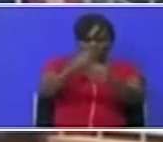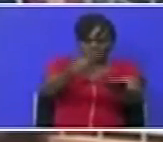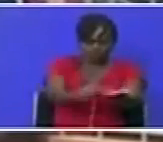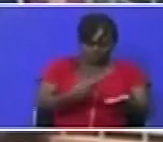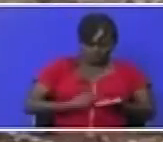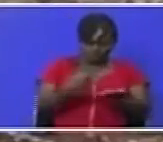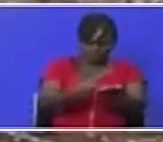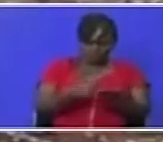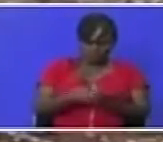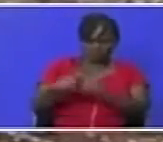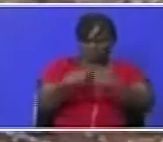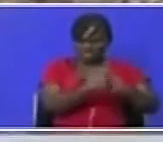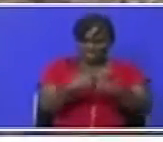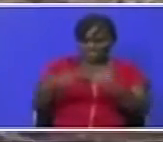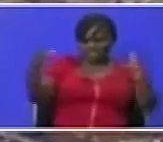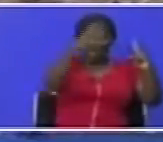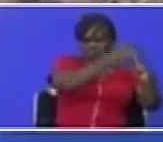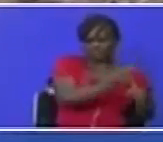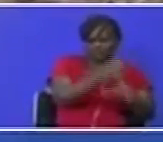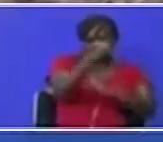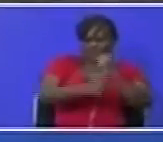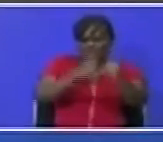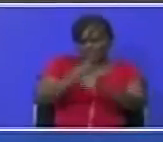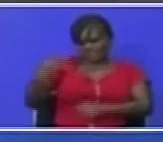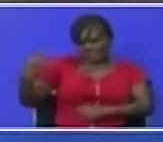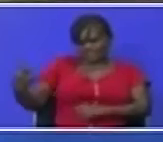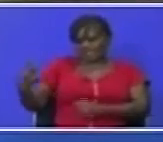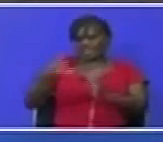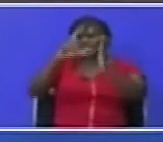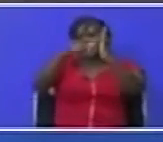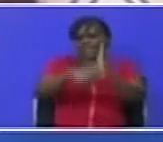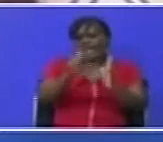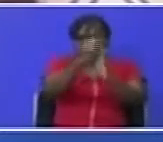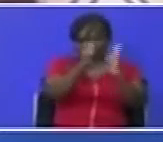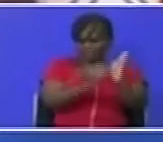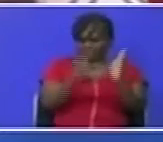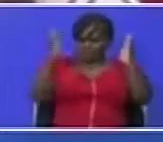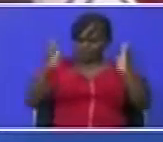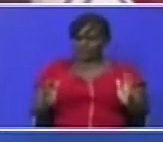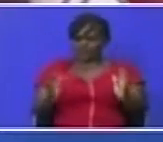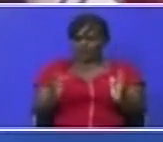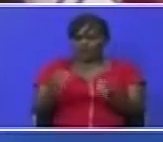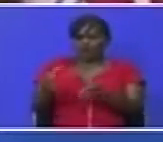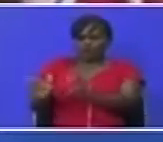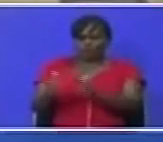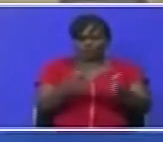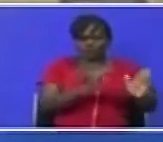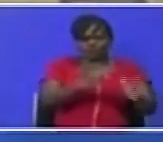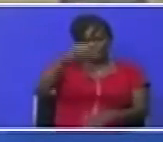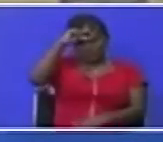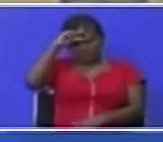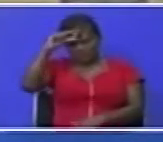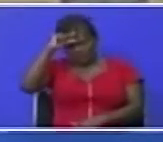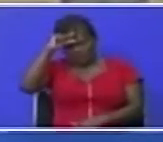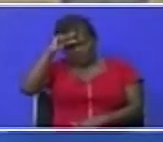changamoto, matunda na hata faida za ugatuzi miaka mitatu baadaye. Ajenda nyingine kuu ni kujadili nafasi ya mashirika ya serikali na mamlaka